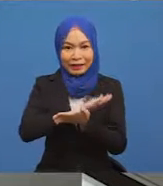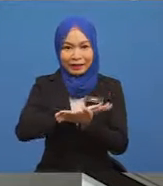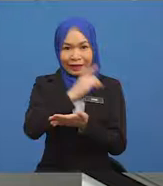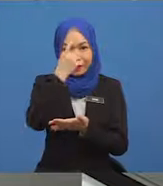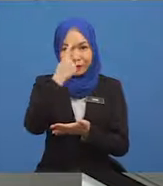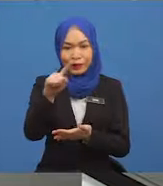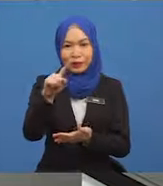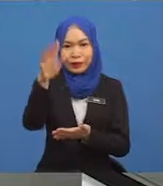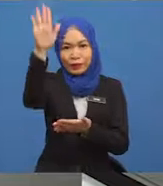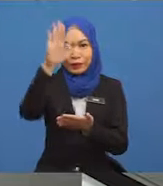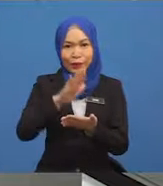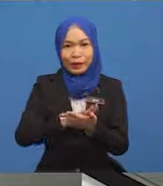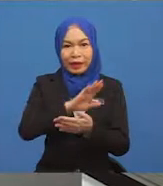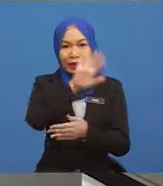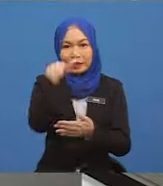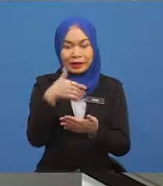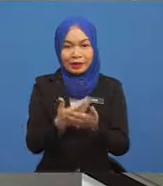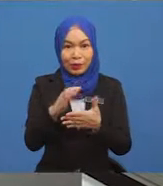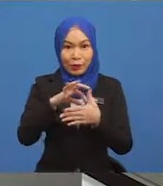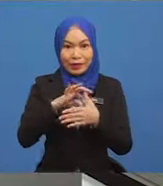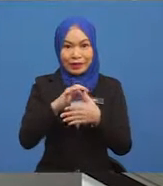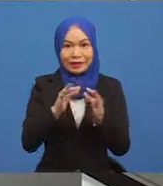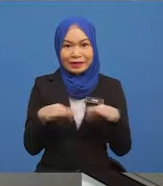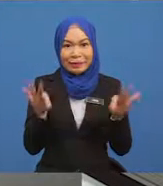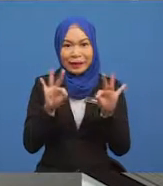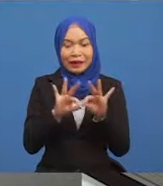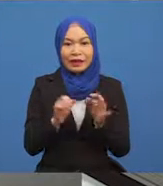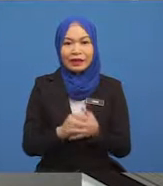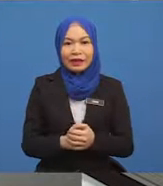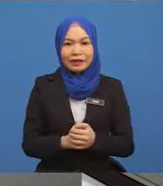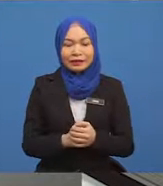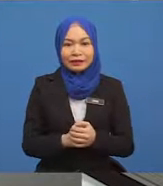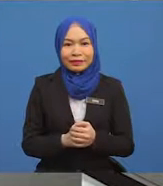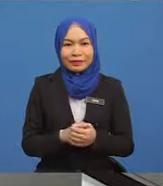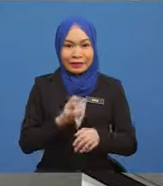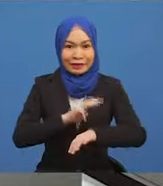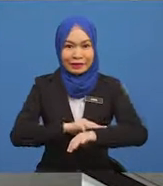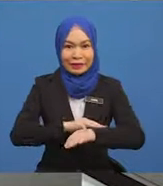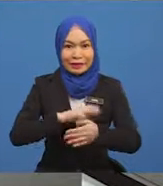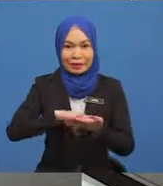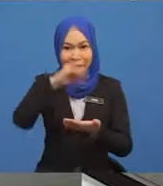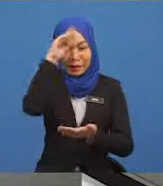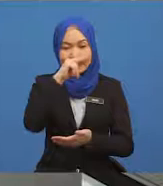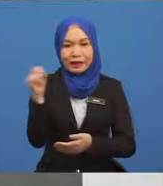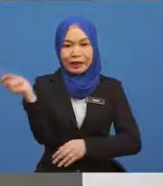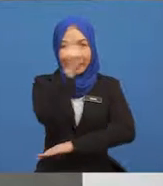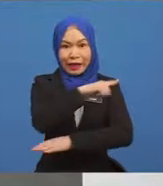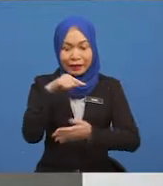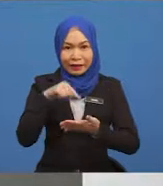mencatat segala isi penting semasa sesi pembelajaran kita pada hari ini.